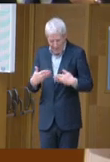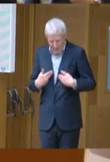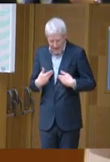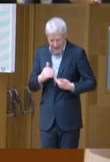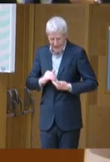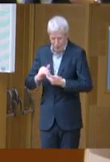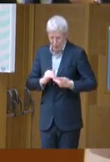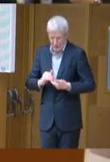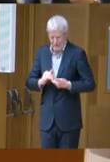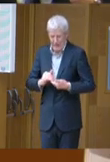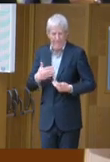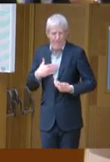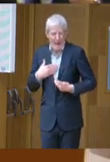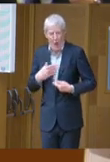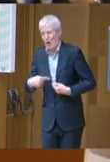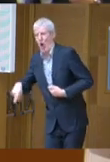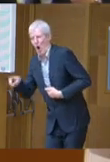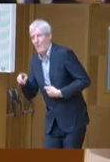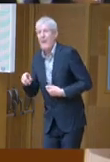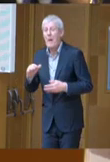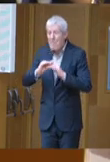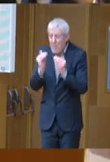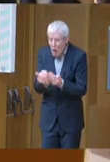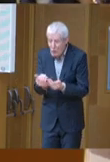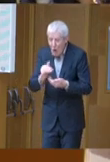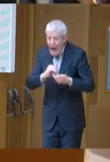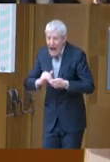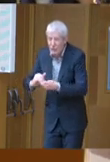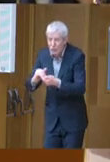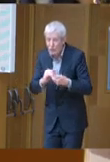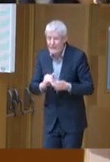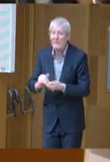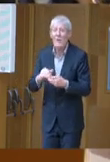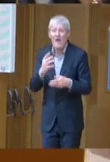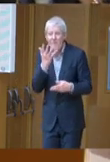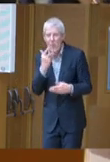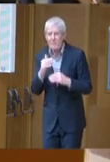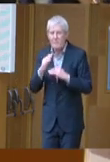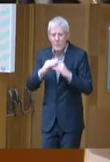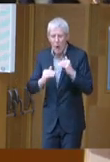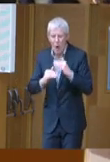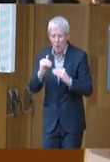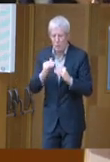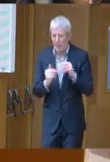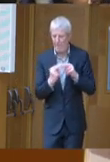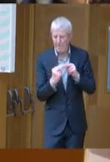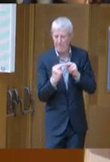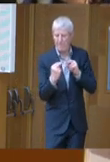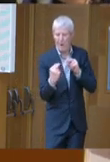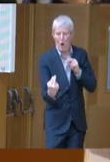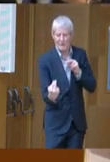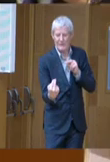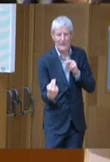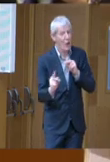mondo associativo da sempre ha cercato di costruire ponti e non alzare